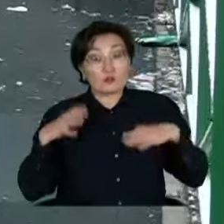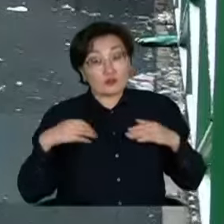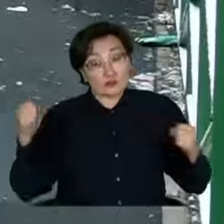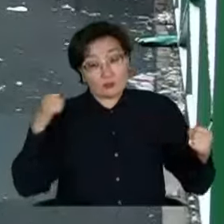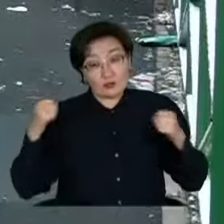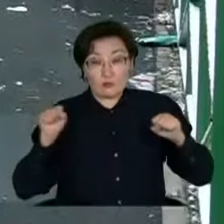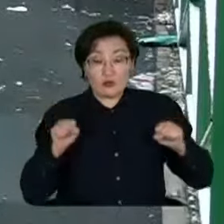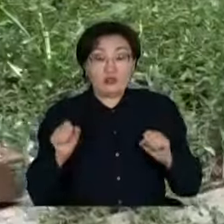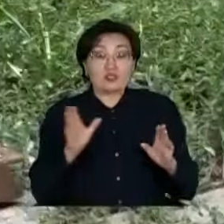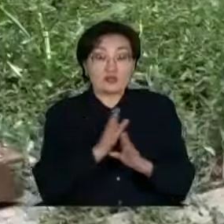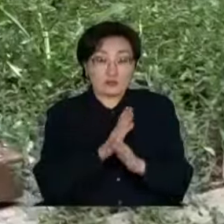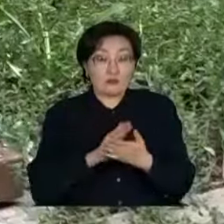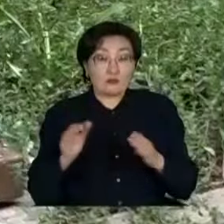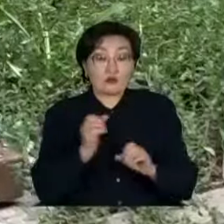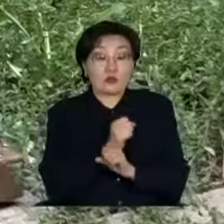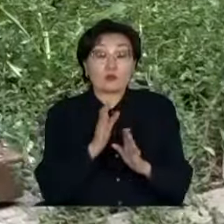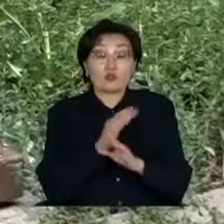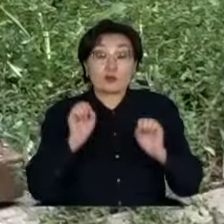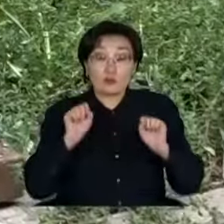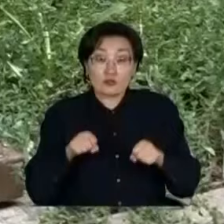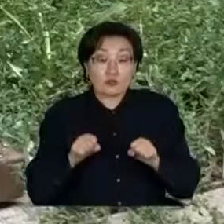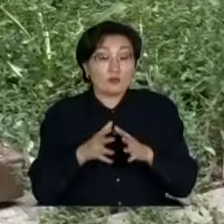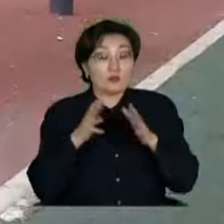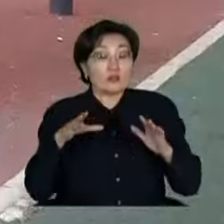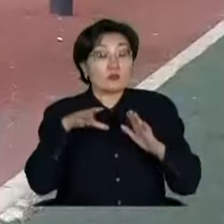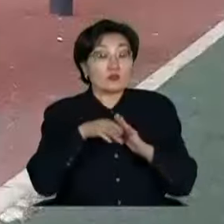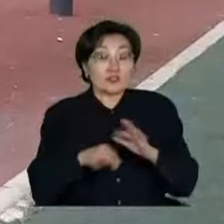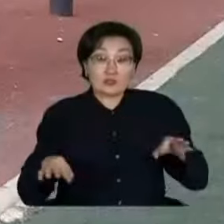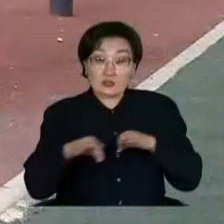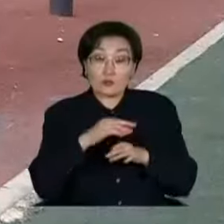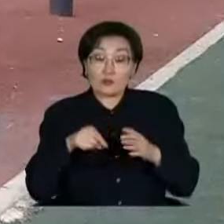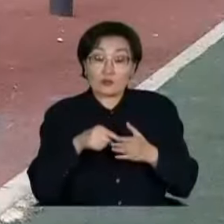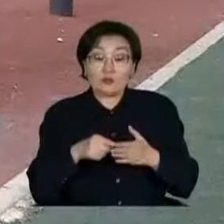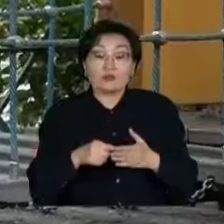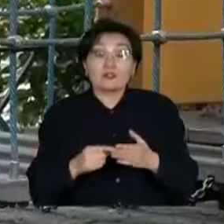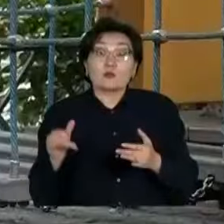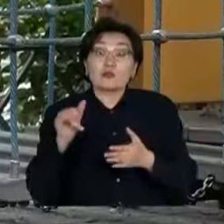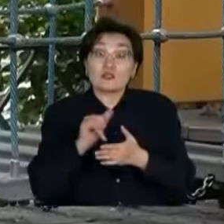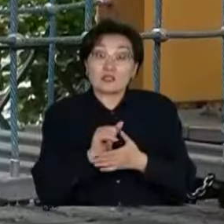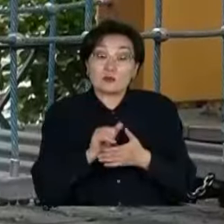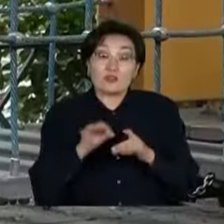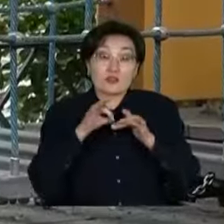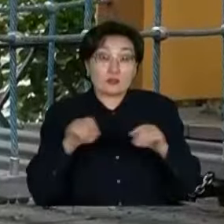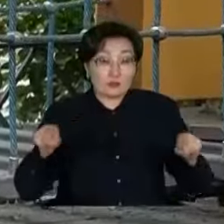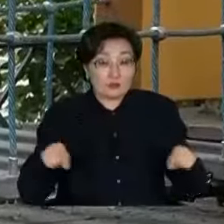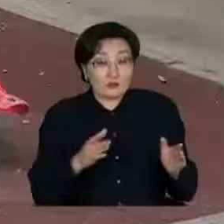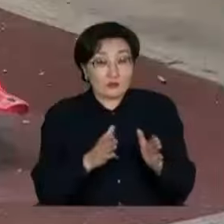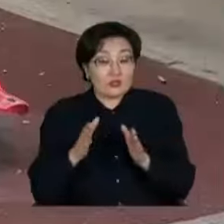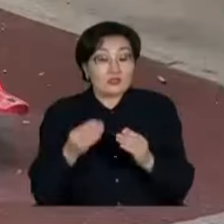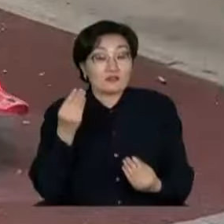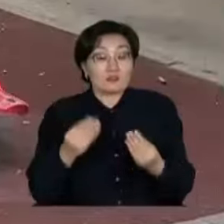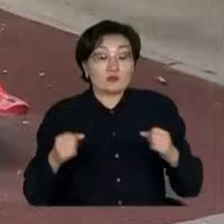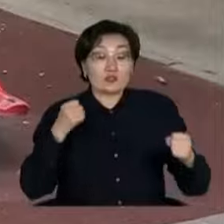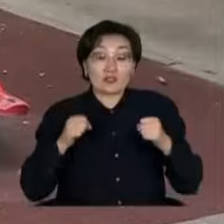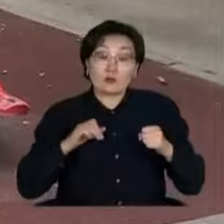на чистом воздухе. В большинстве случаев в рамках проекта жители города хотят установить или привести в порядок детские